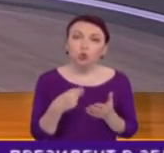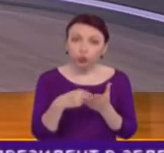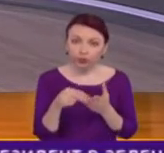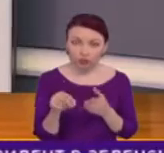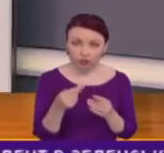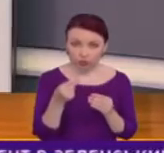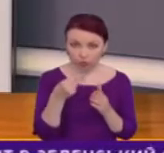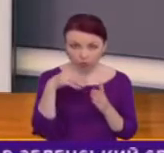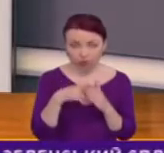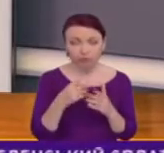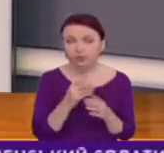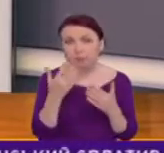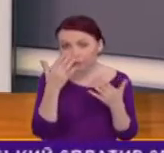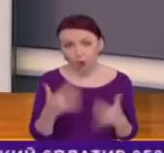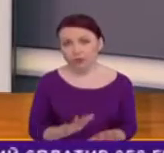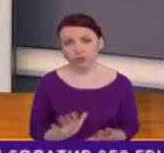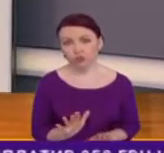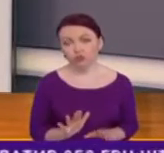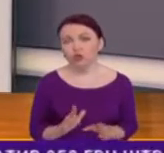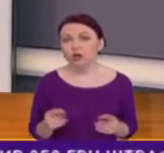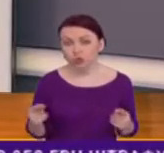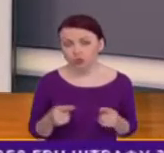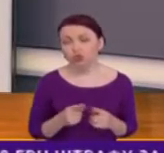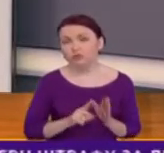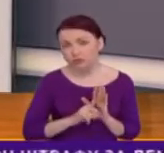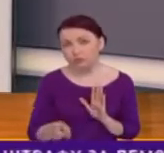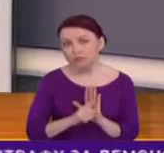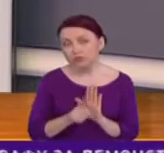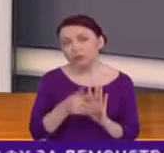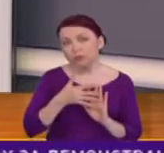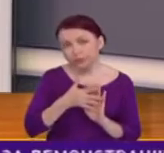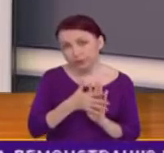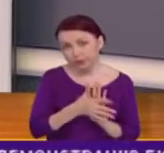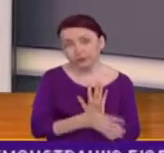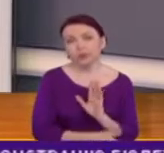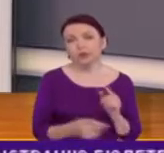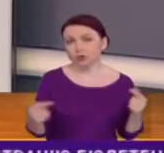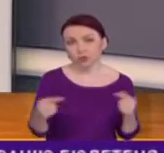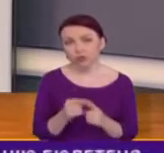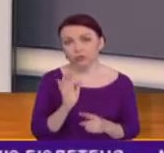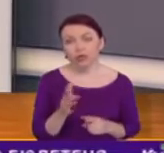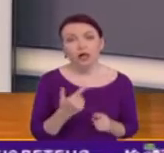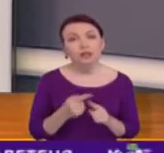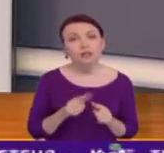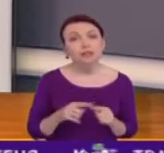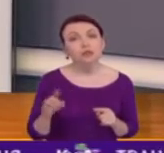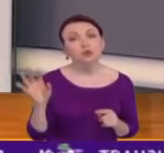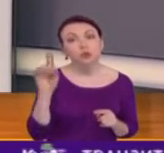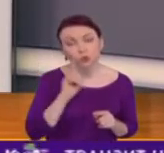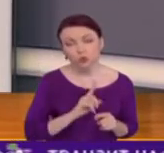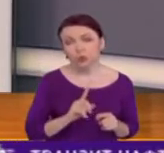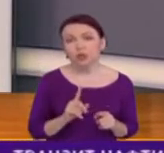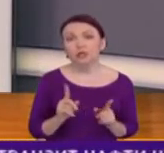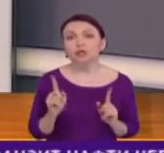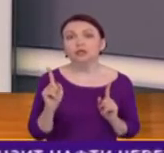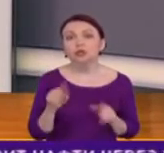вони нікуди не пропадуть. Ви точно їх проїдете. І я думаю, що це зручно. Зручно навіть